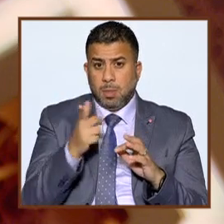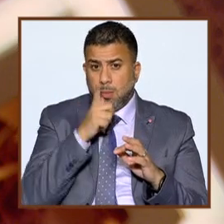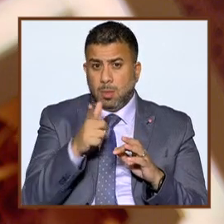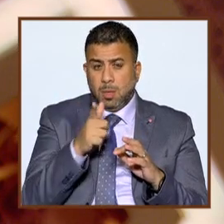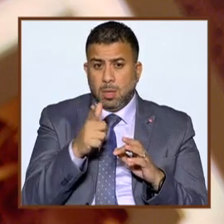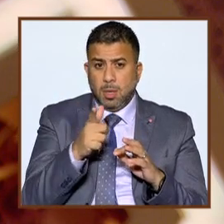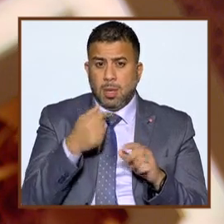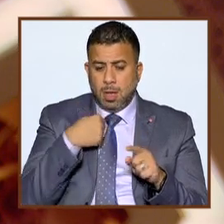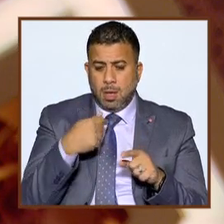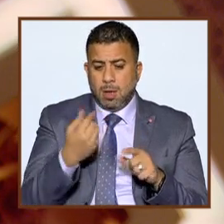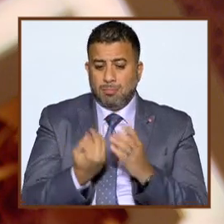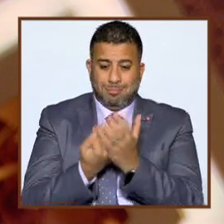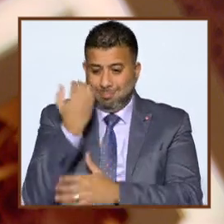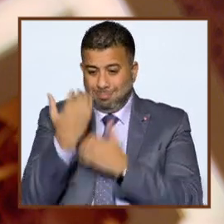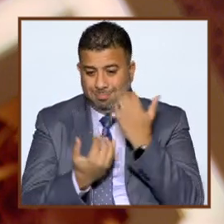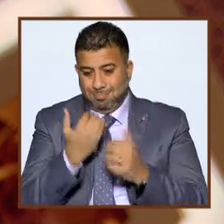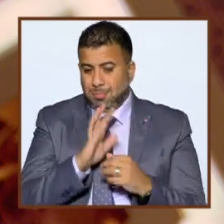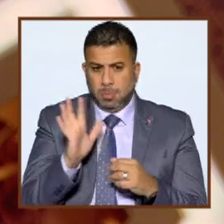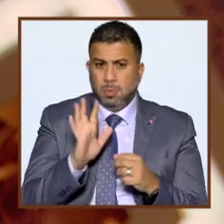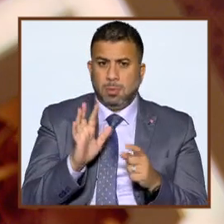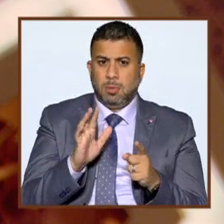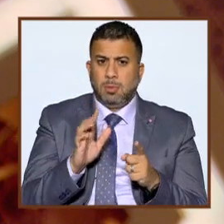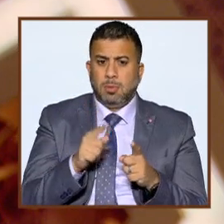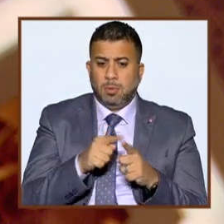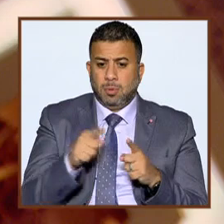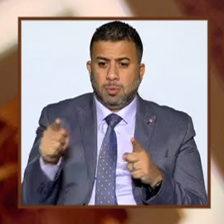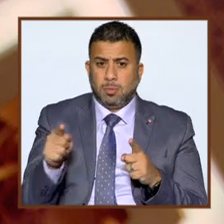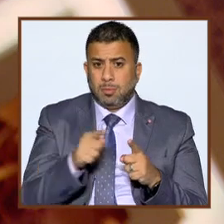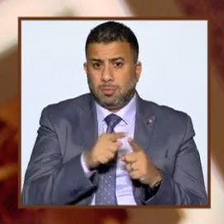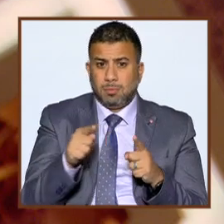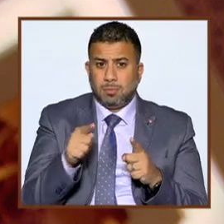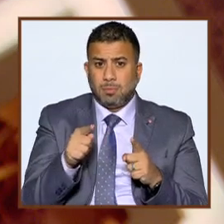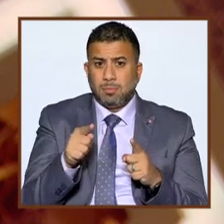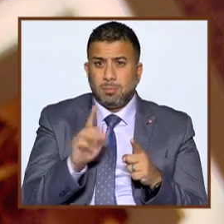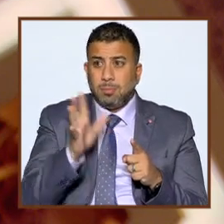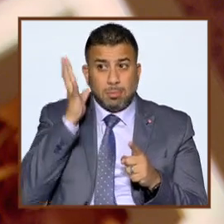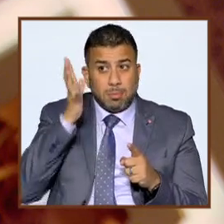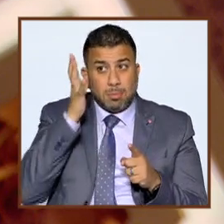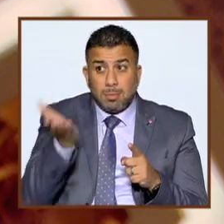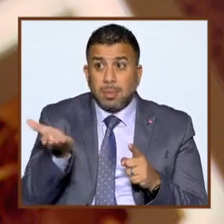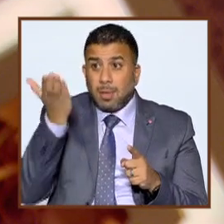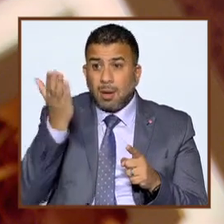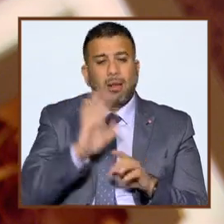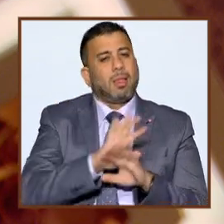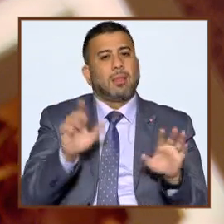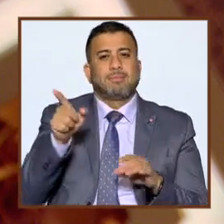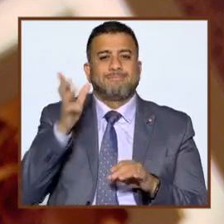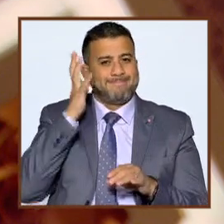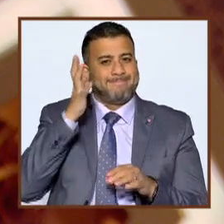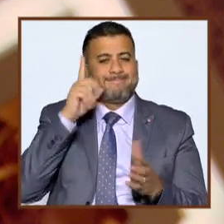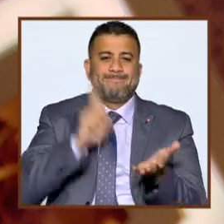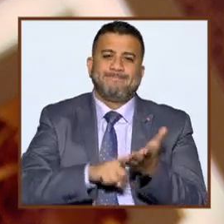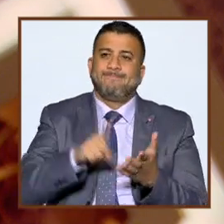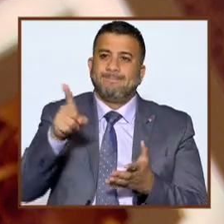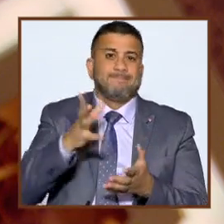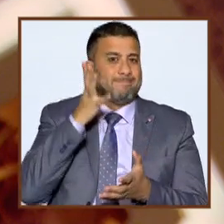فصل بين سنة الوضوء والوضوء فريضة خلاص انتهى وقت صلاة سنة